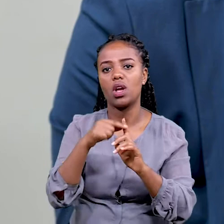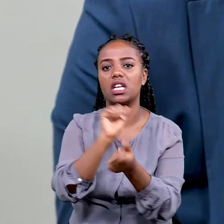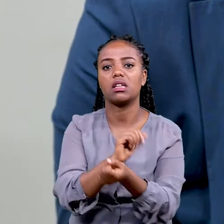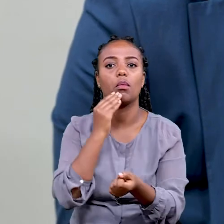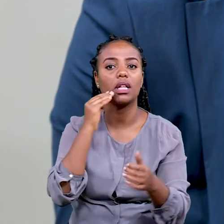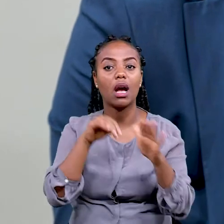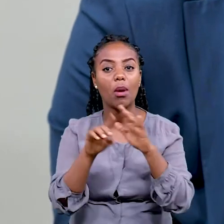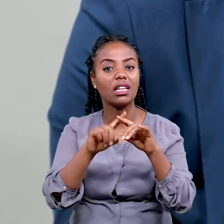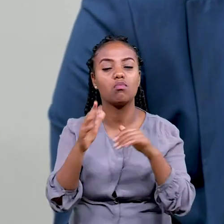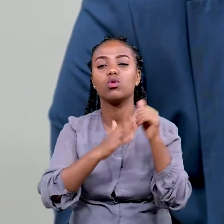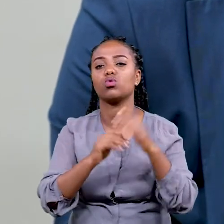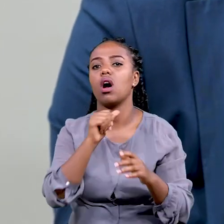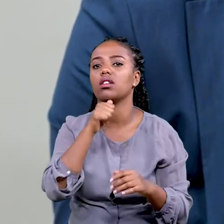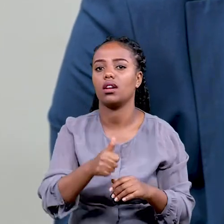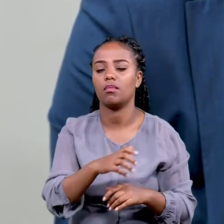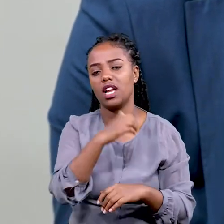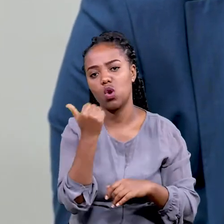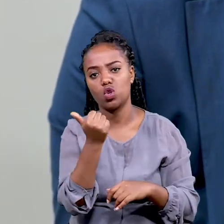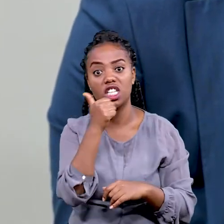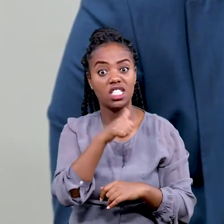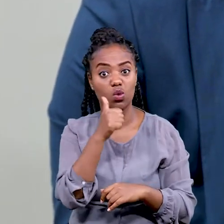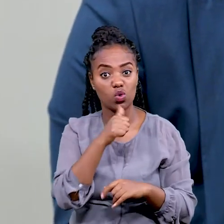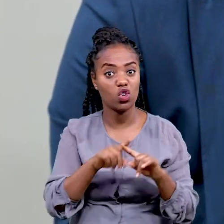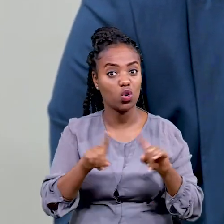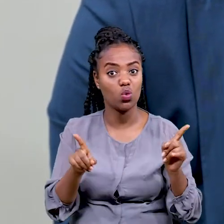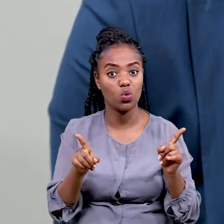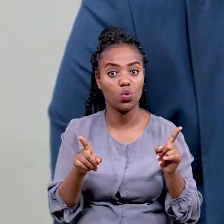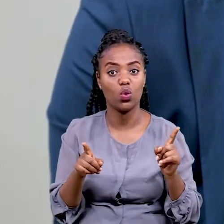ነገር እያገኙ አይደለም። ሌላኛው ከሴቶች ልዩ እንትን